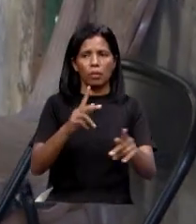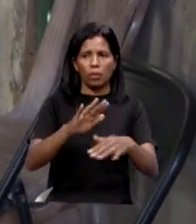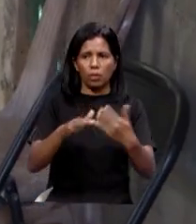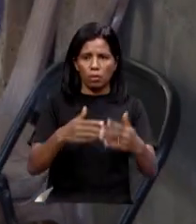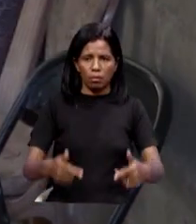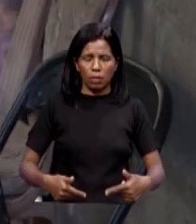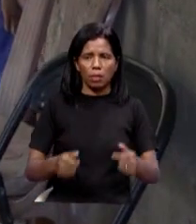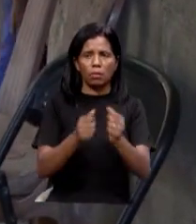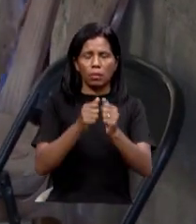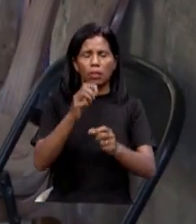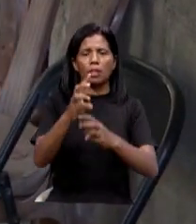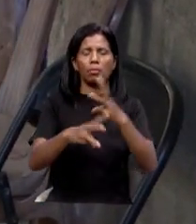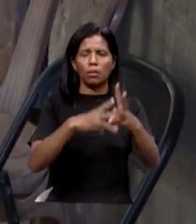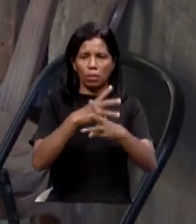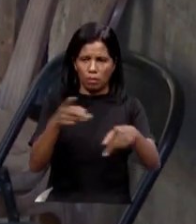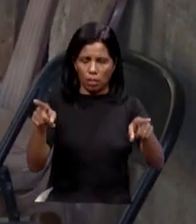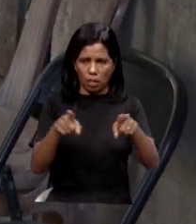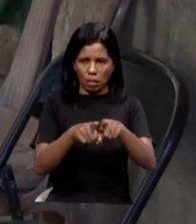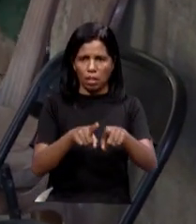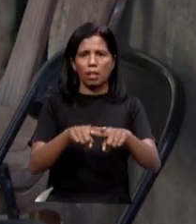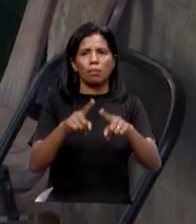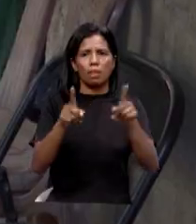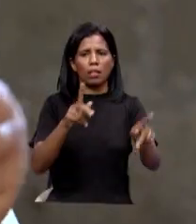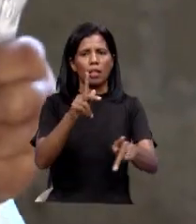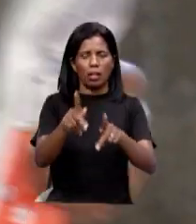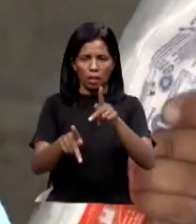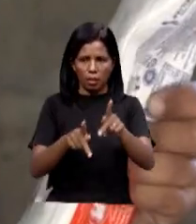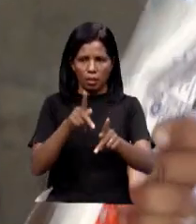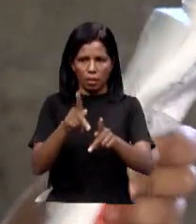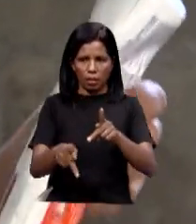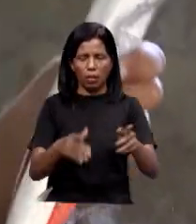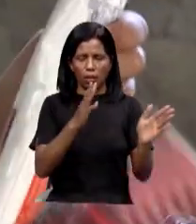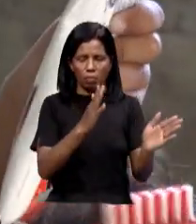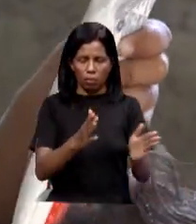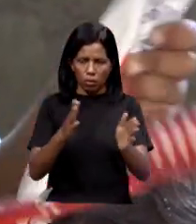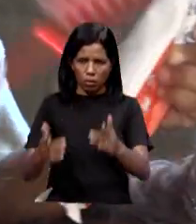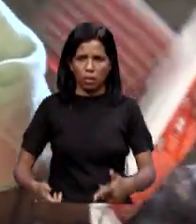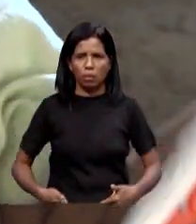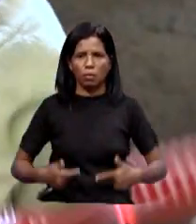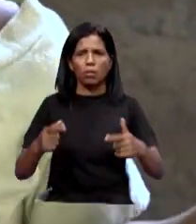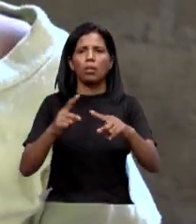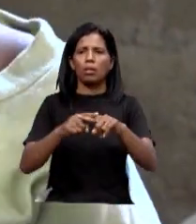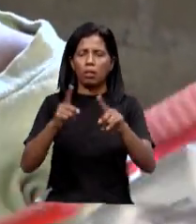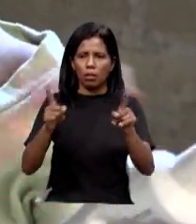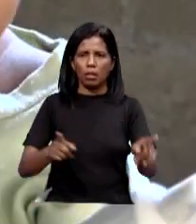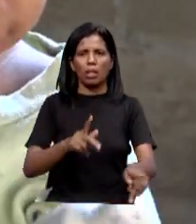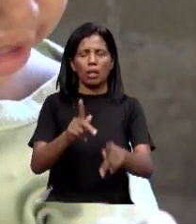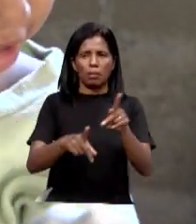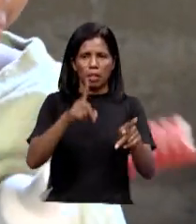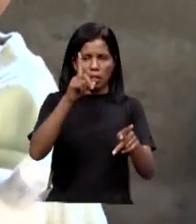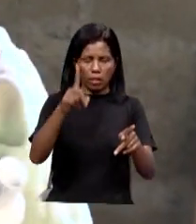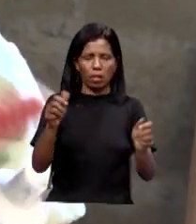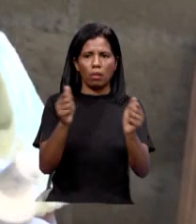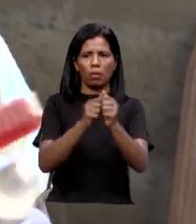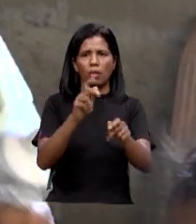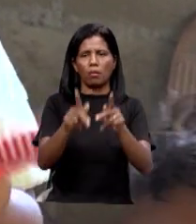mundu ida nebe hanesan. Mai be, ema ne kondisaun no prosesu moris diferenti kada ema ida ho ema